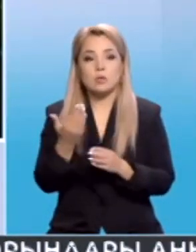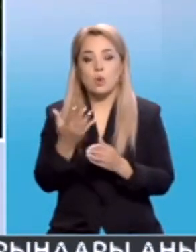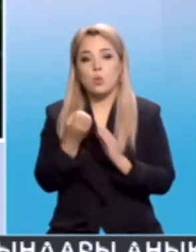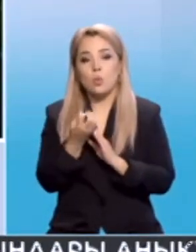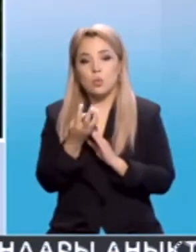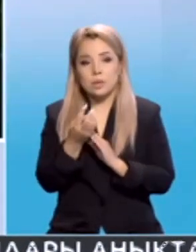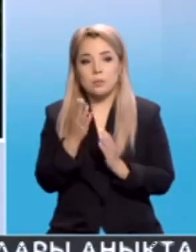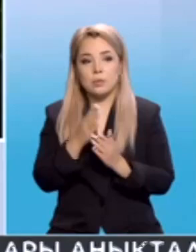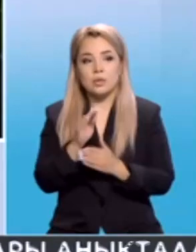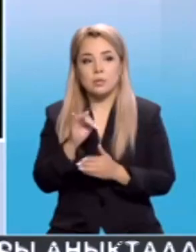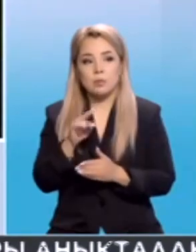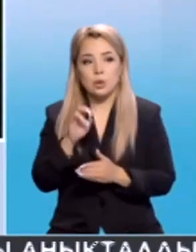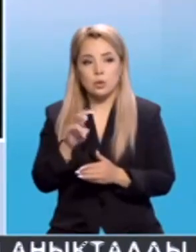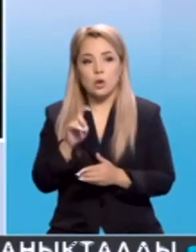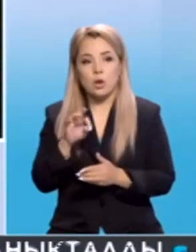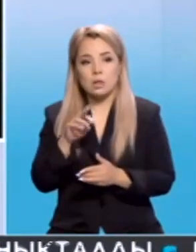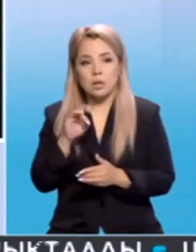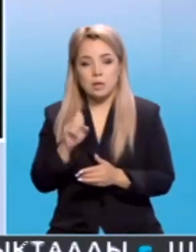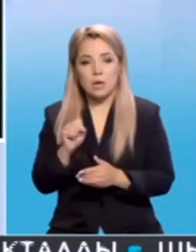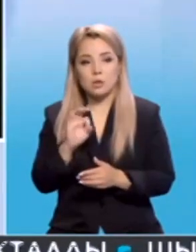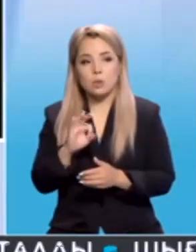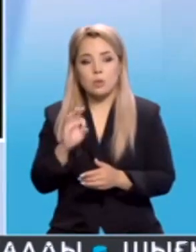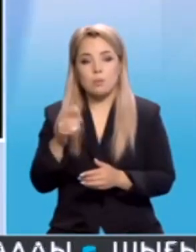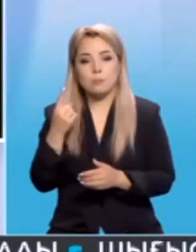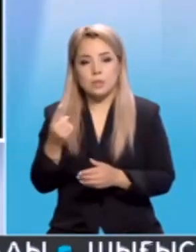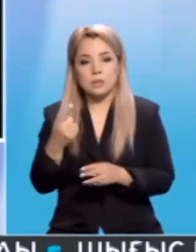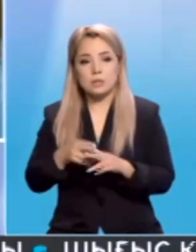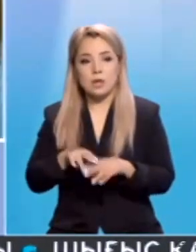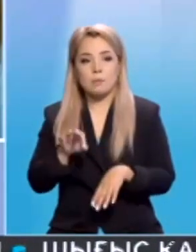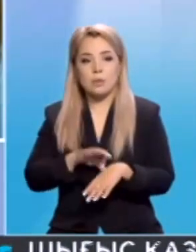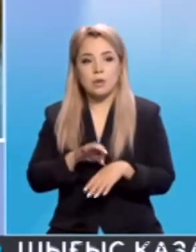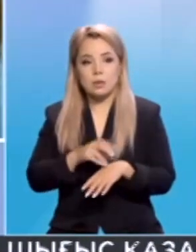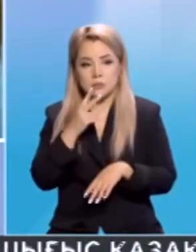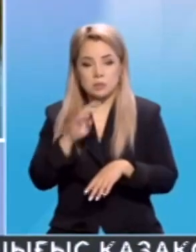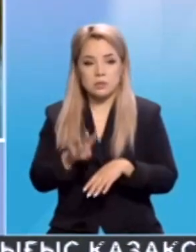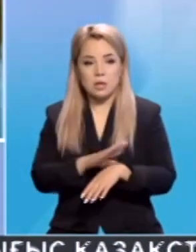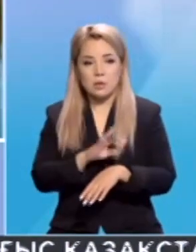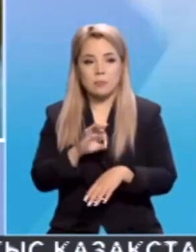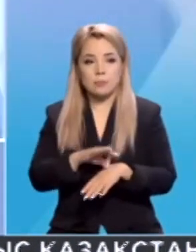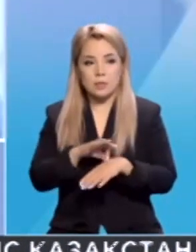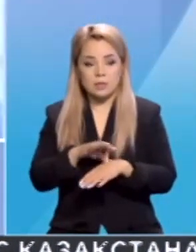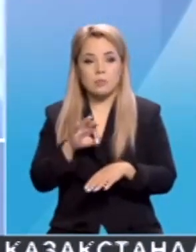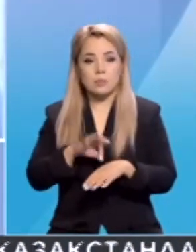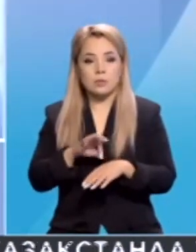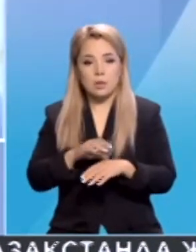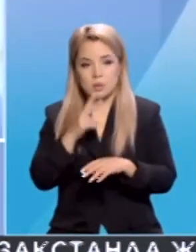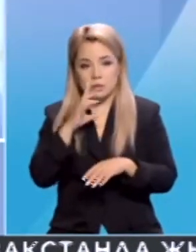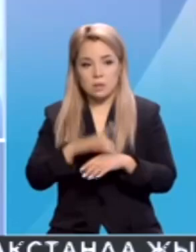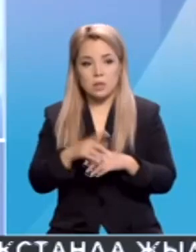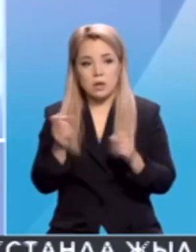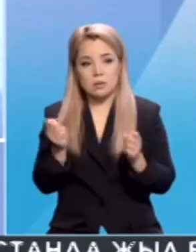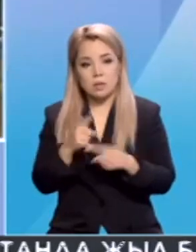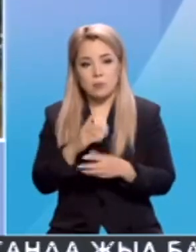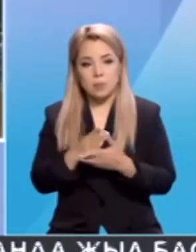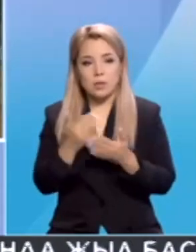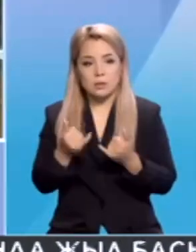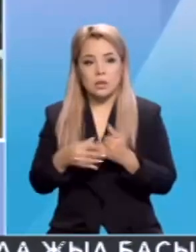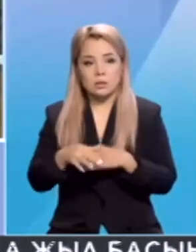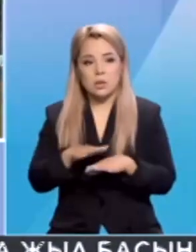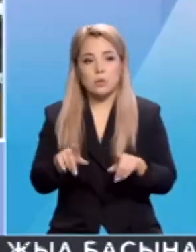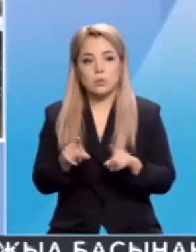14-нен вибрион холера 001 деп аталатын қоздырғыш анықталған. Бірақ алаңдауға негіз жоқ. Өңірде